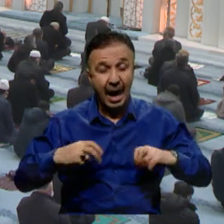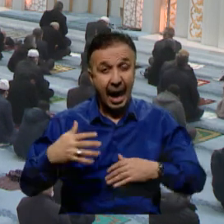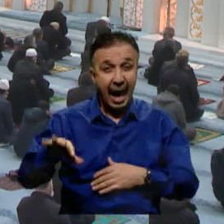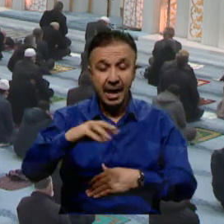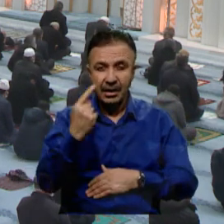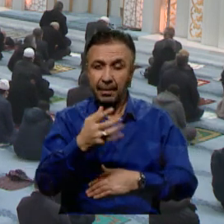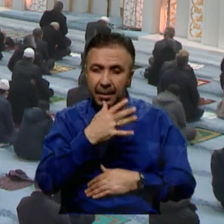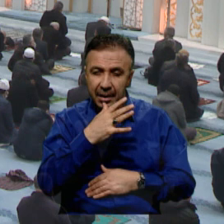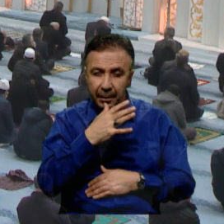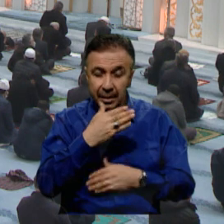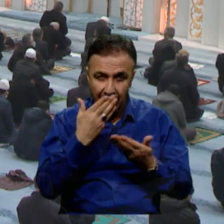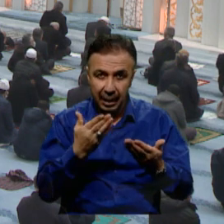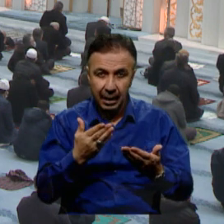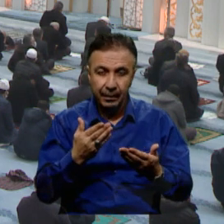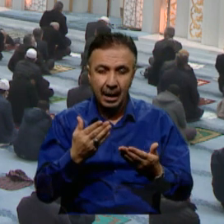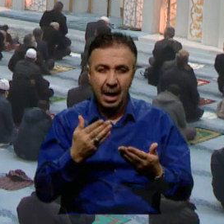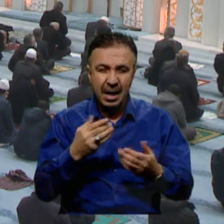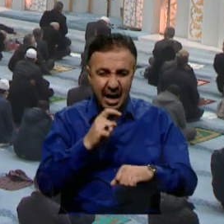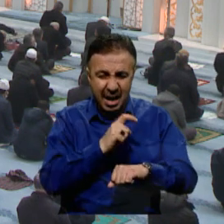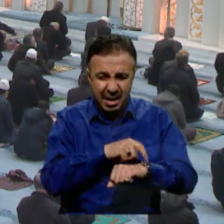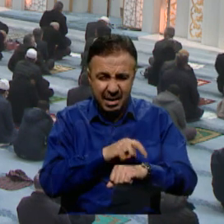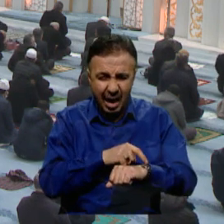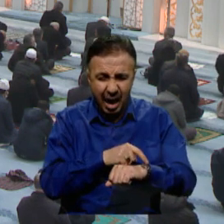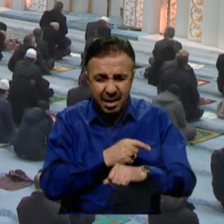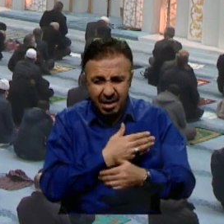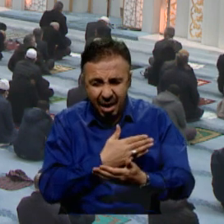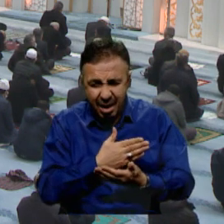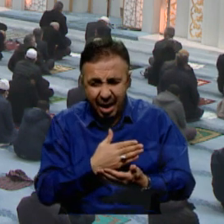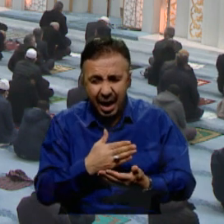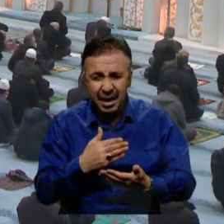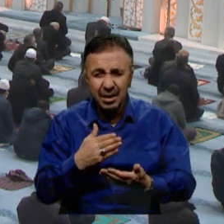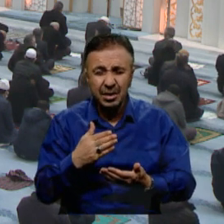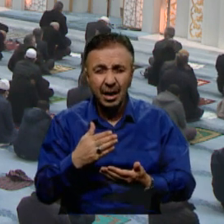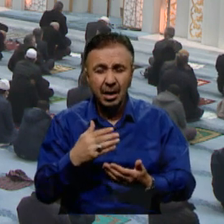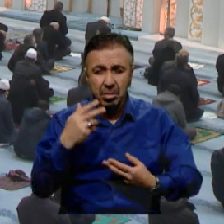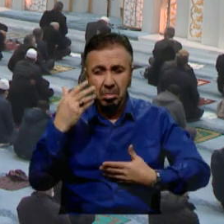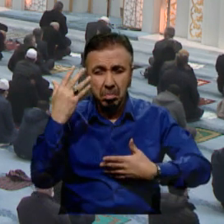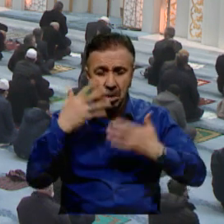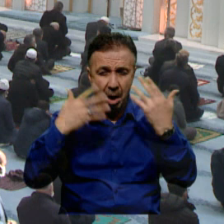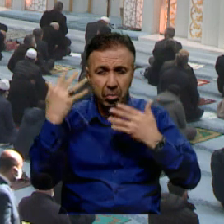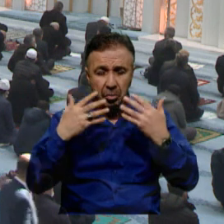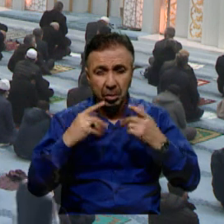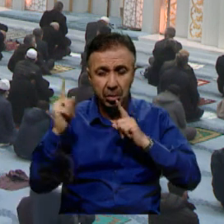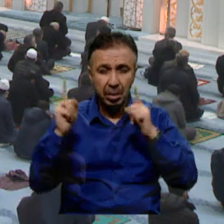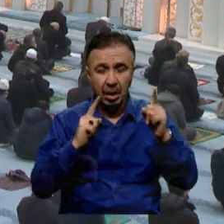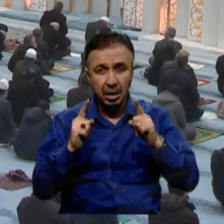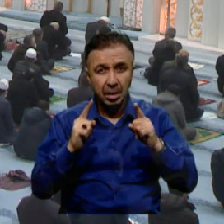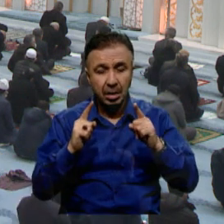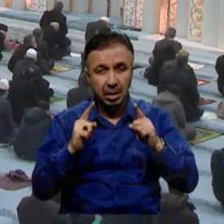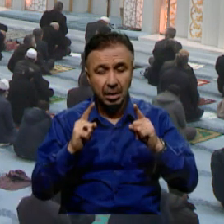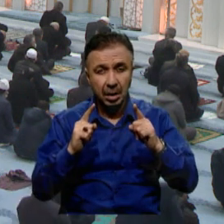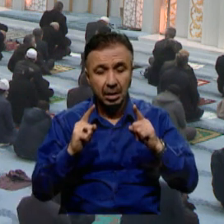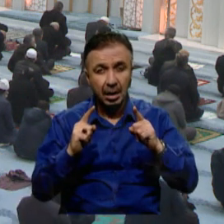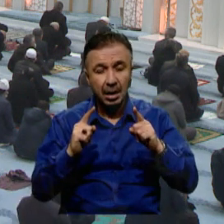halde, saatlerce televizyon başında, sosyal medyada vakit geçirdiğimiz halde, Kur'an-ı Kerim'i okumayı